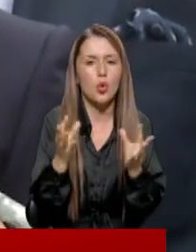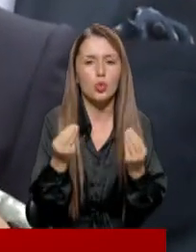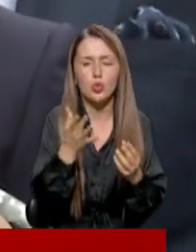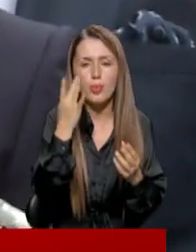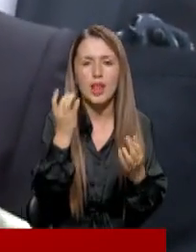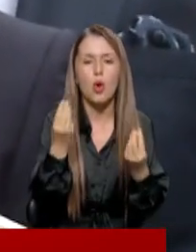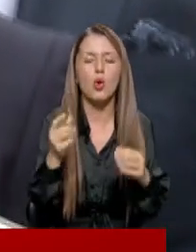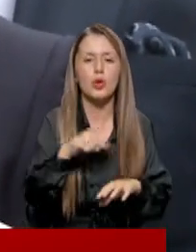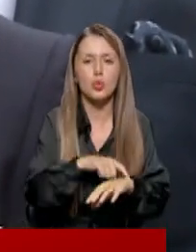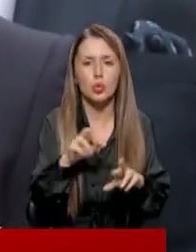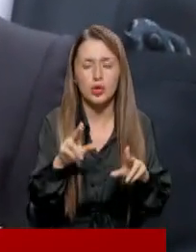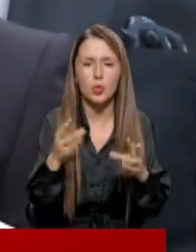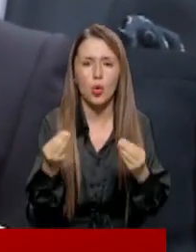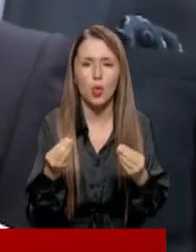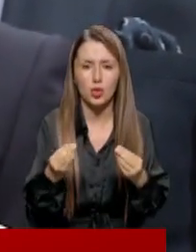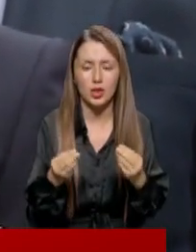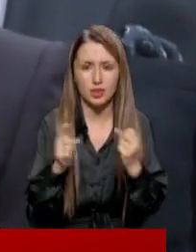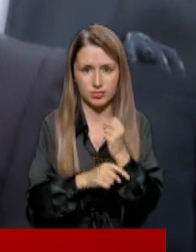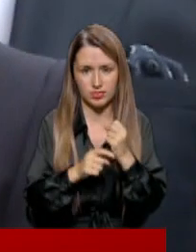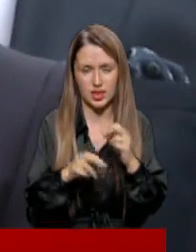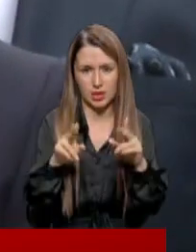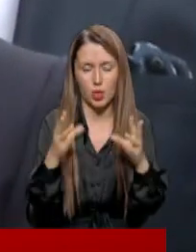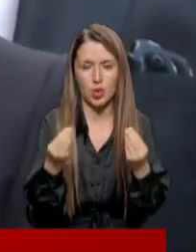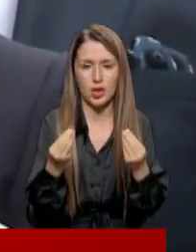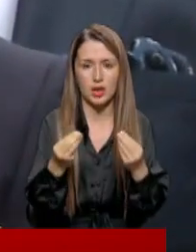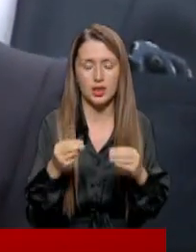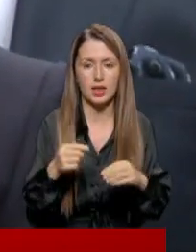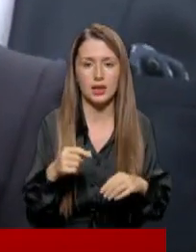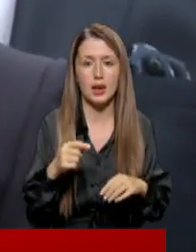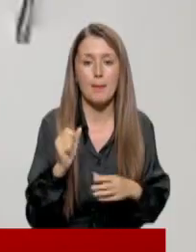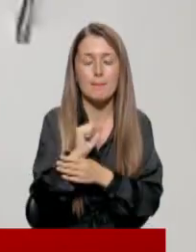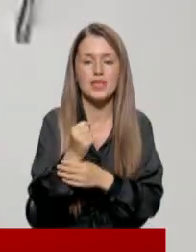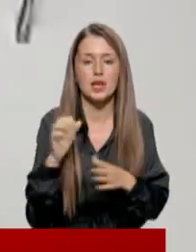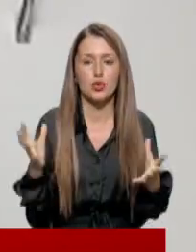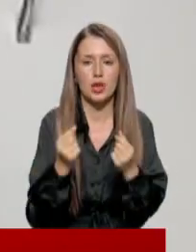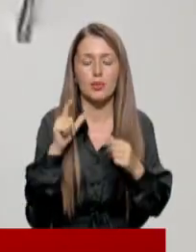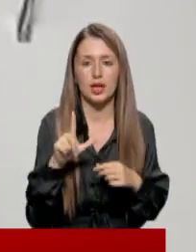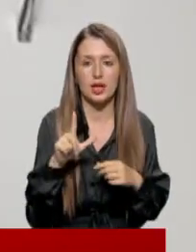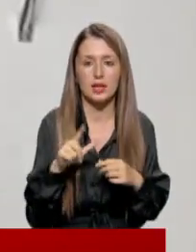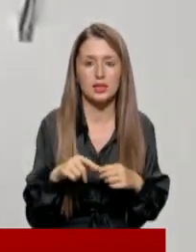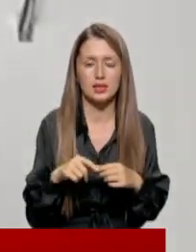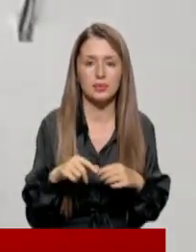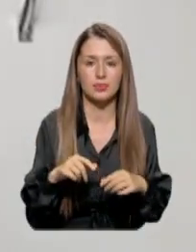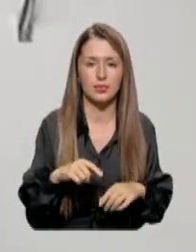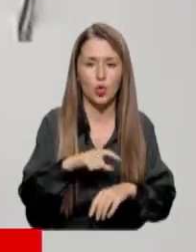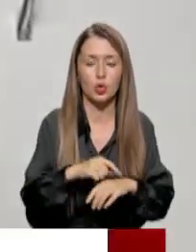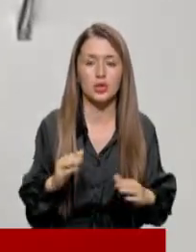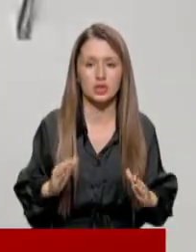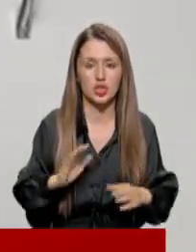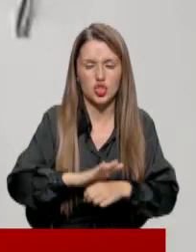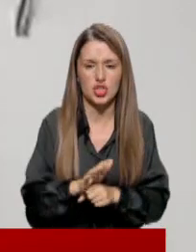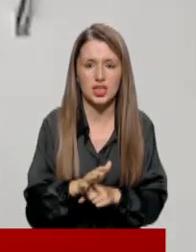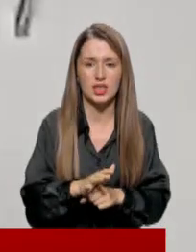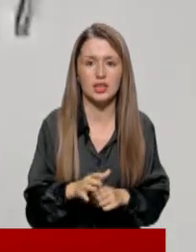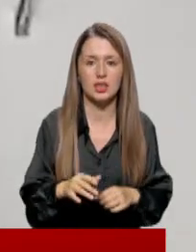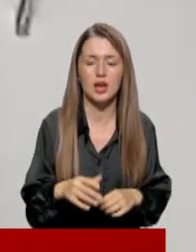belirsiz doktor kılıklı, anarşist ruhlu insanlardan mesleği kurtarmak lazımdır. Hekime karşı şiddeti meşrulaştıran, teşvik